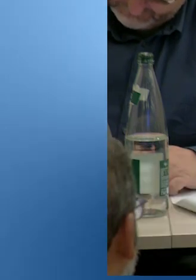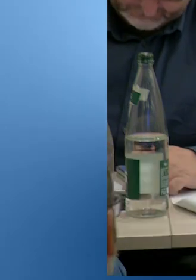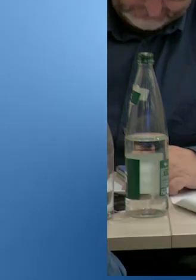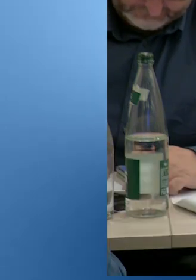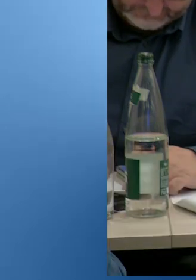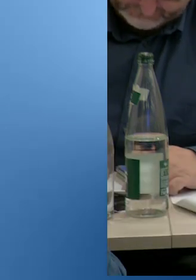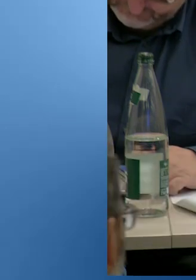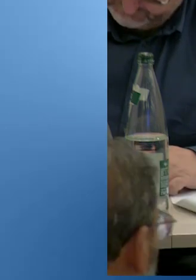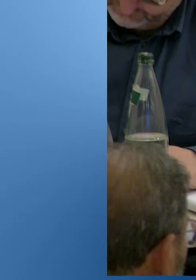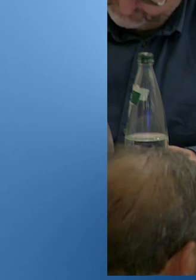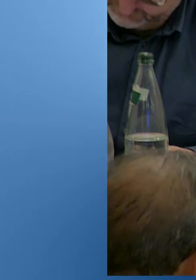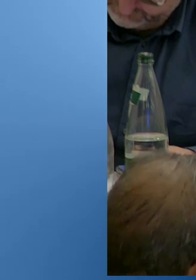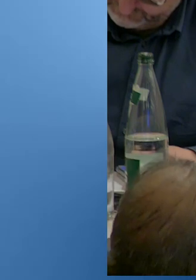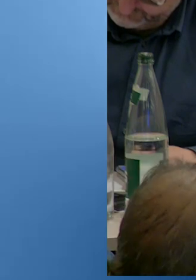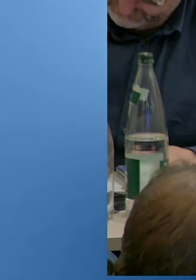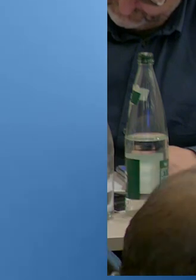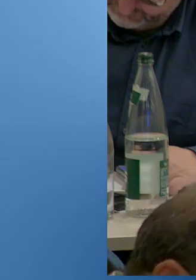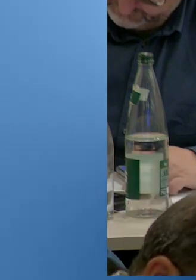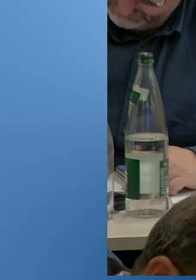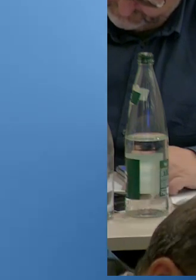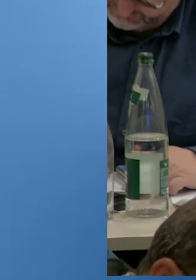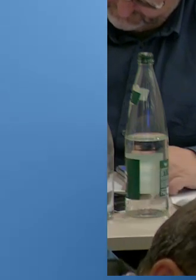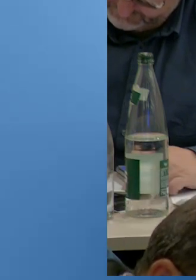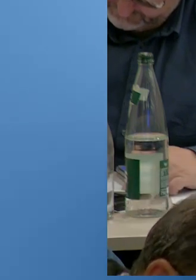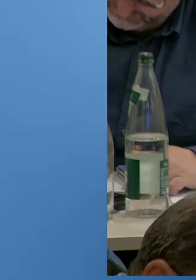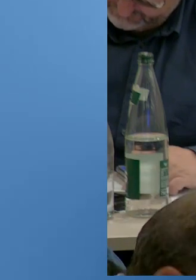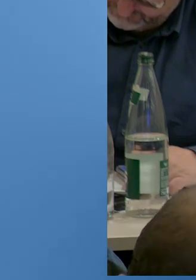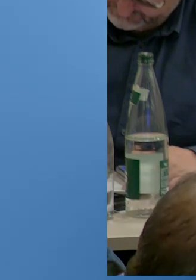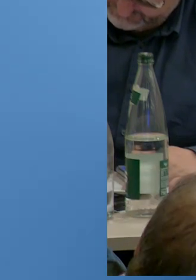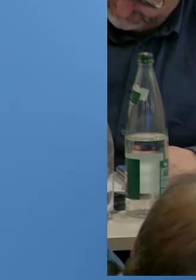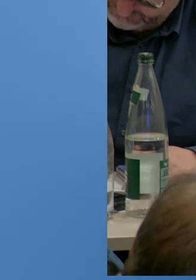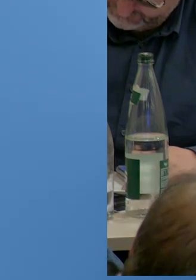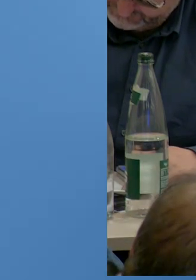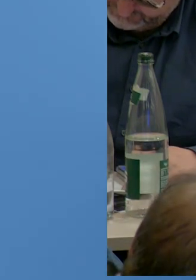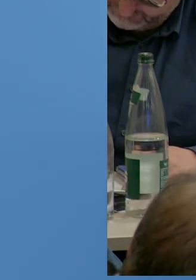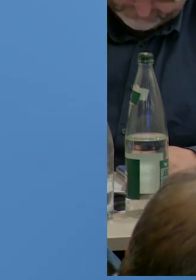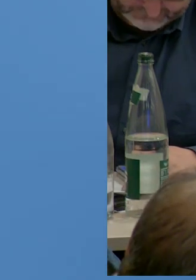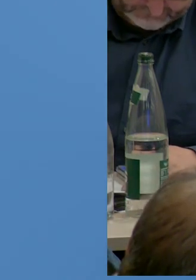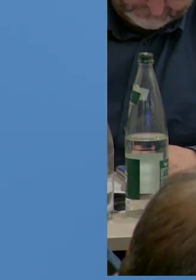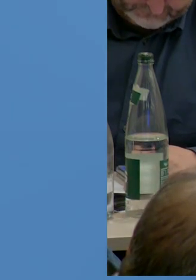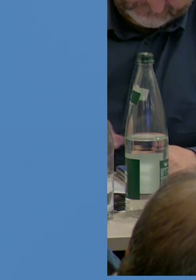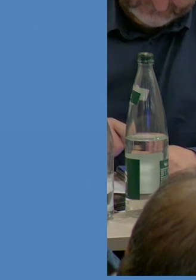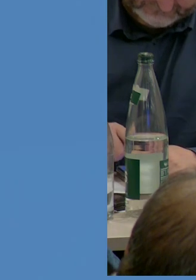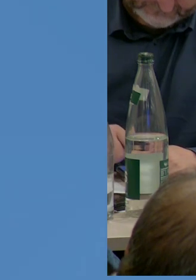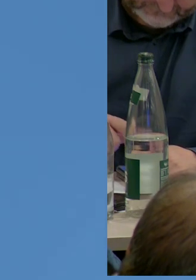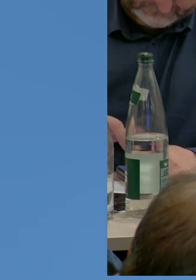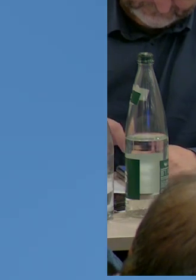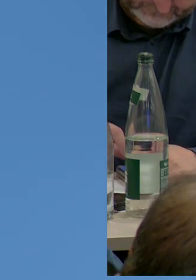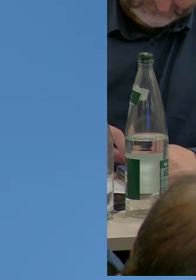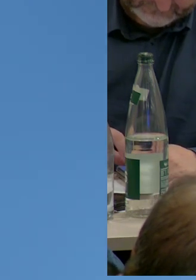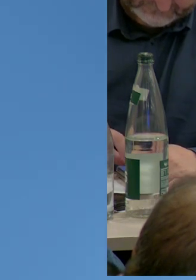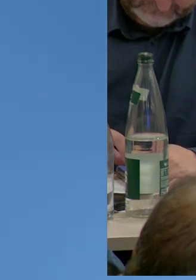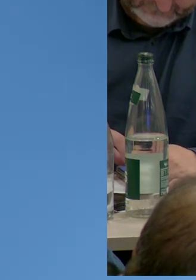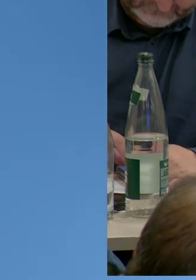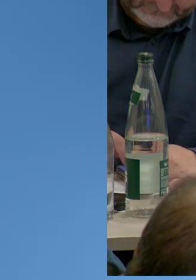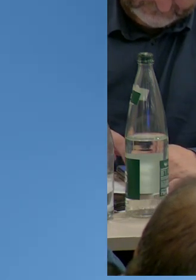empêché que ça soit un point de deal pendant plusieurs mois qui a été squatté et utilisé par les dealers euh et ce point de Deal je vous rappelle